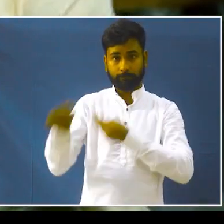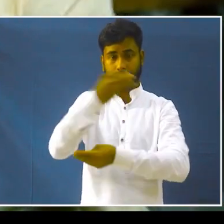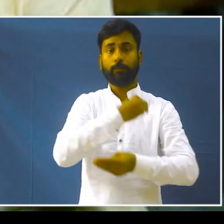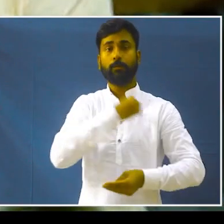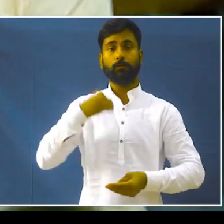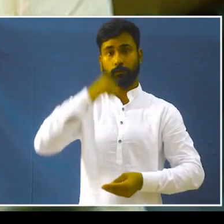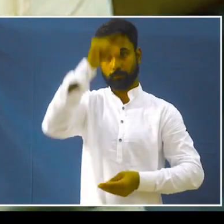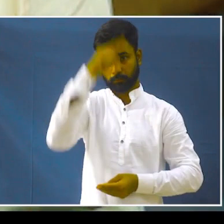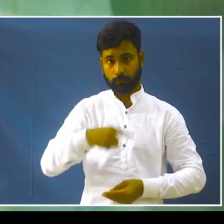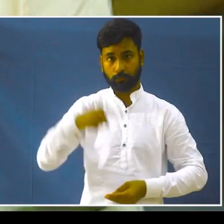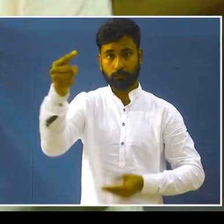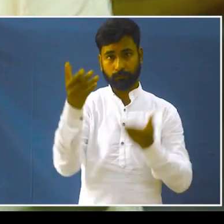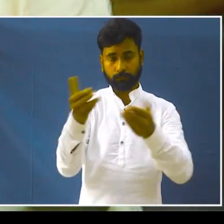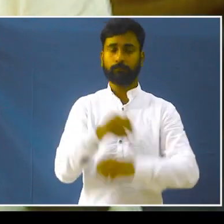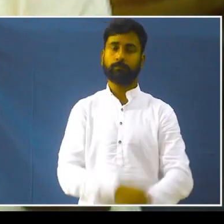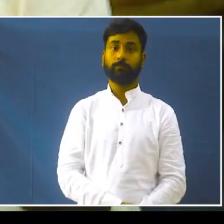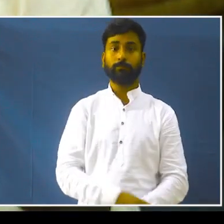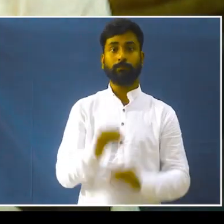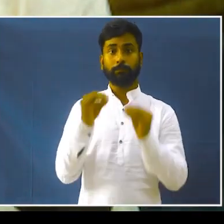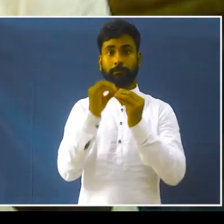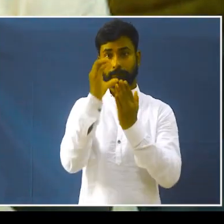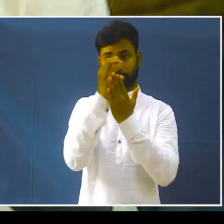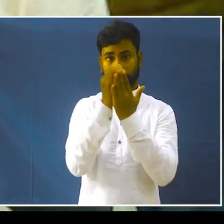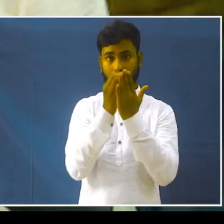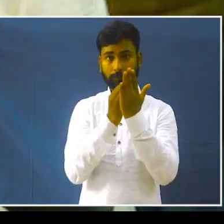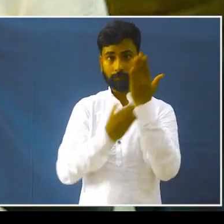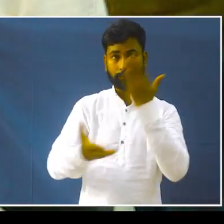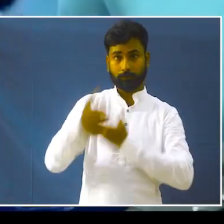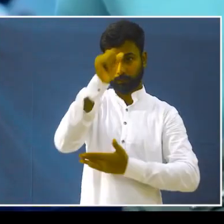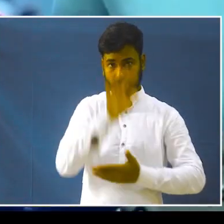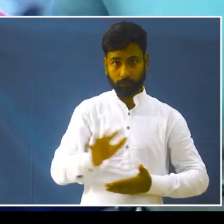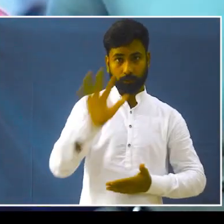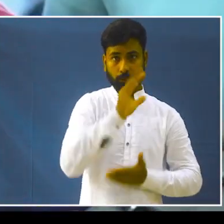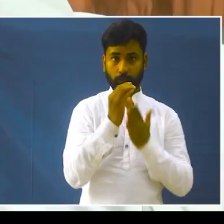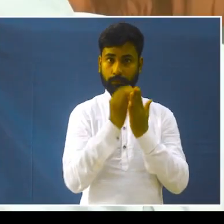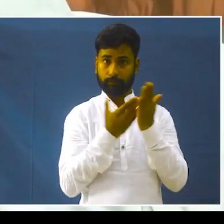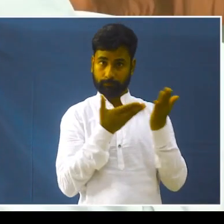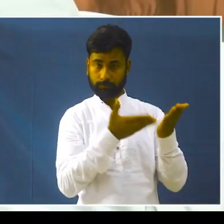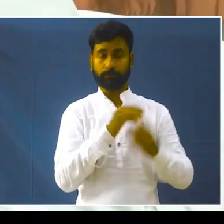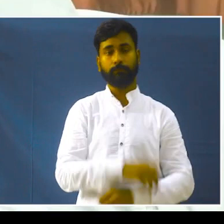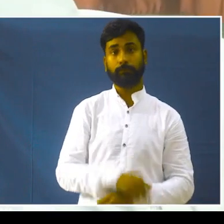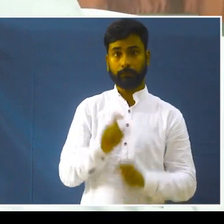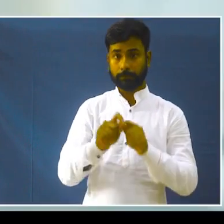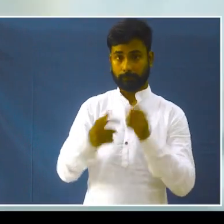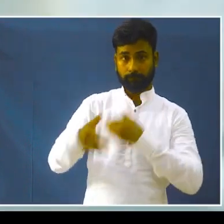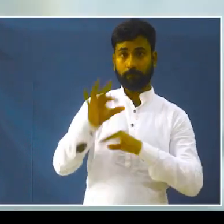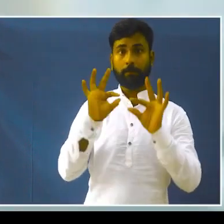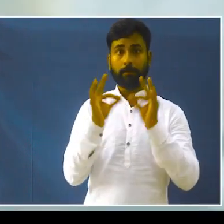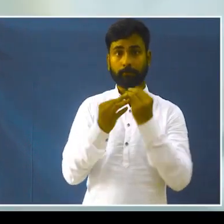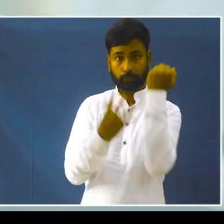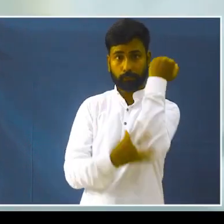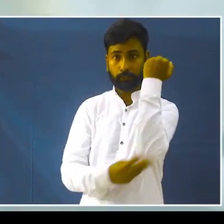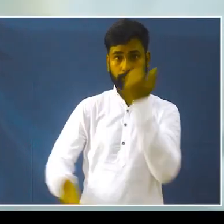लिए मोदी सरकार में शुरू की गई अटल पेंशन योजना। एक स्वस्थ भारत का निर्माण हो सके, इसके